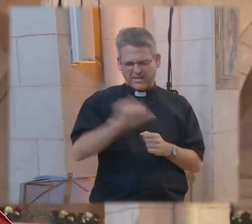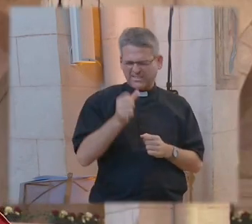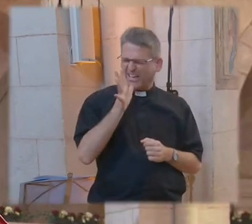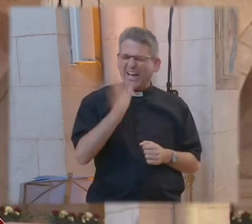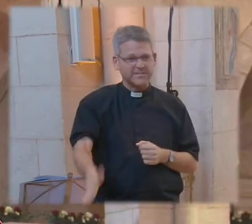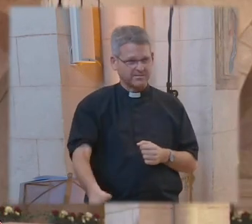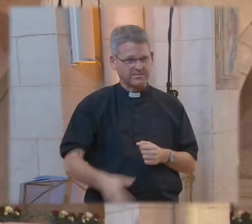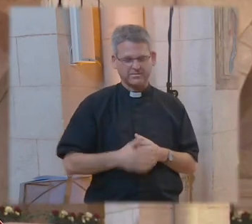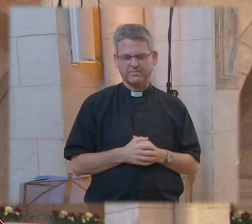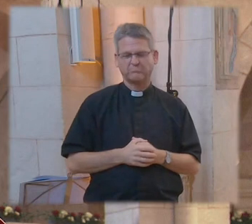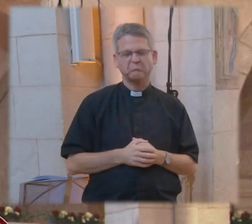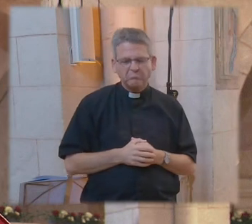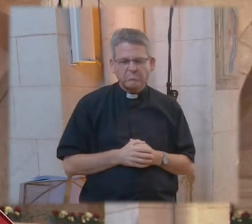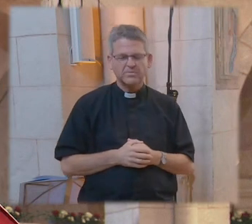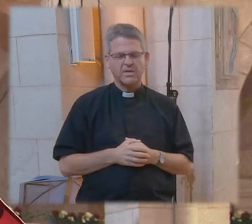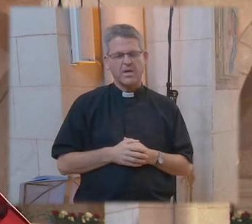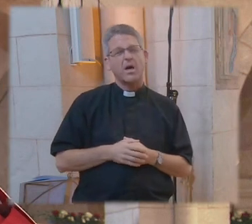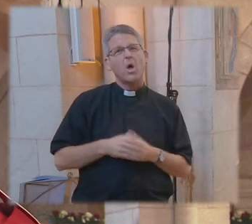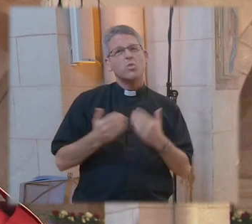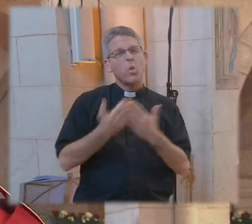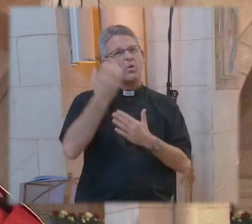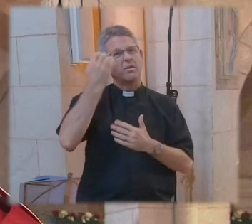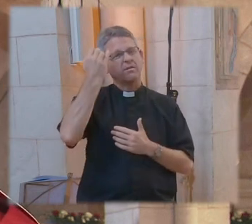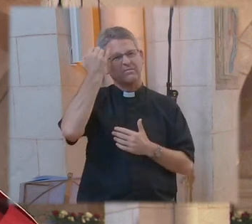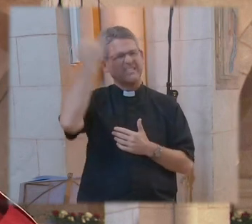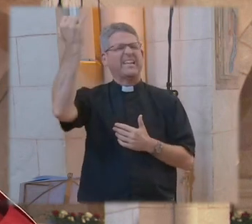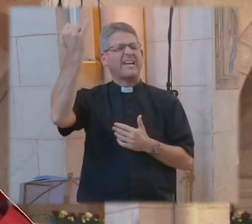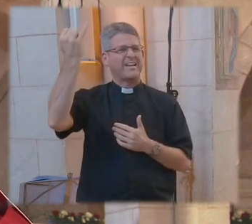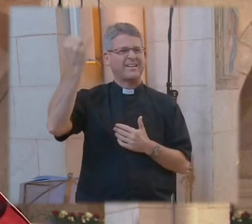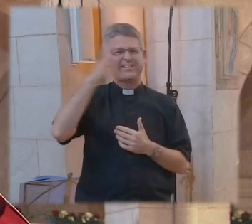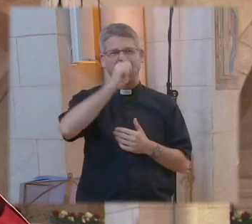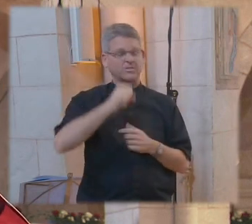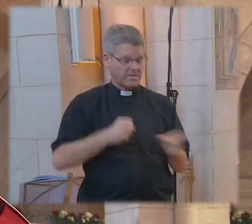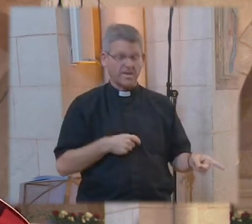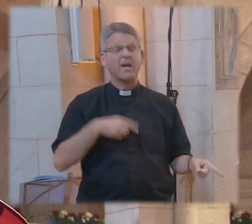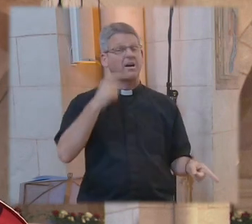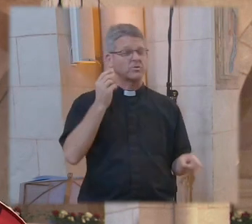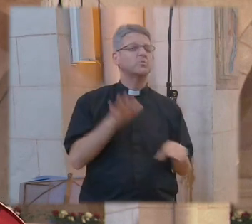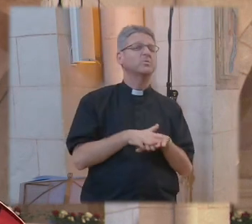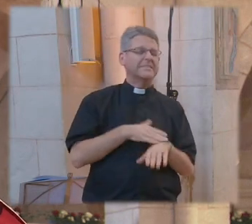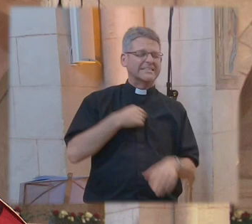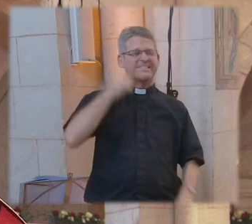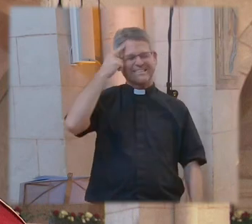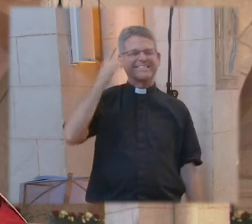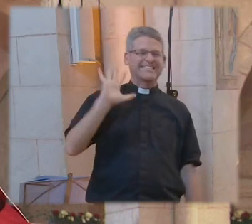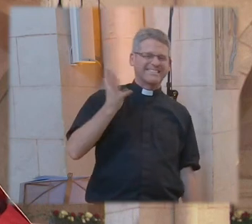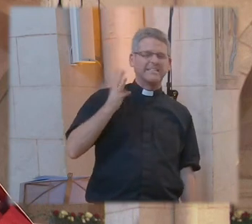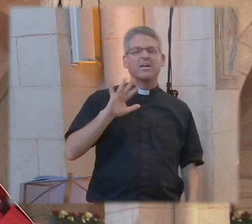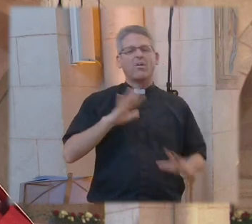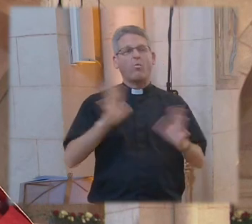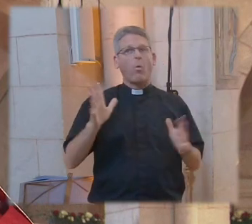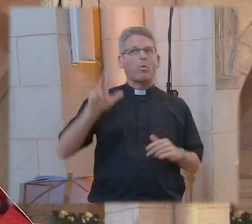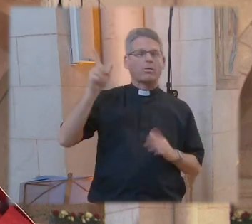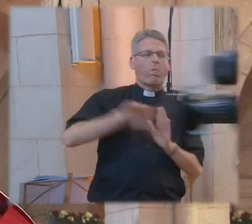Angesichts dieser neuheidnischen Ideologie hat Pater Henkes geahnt, dass überall dort, wo Gott klein